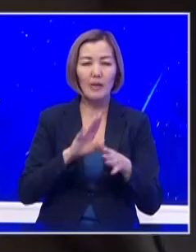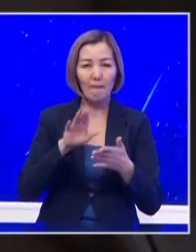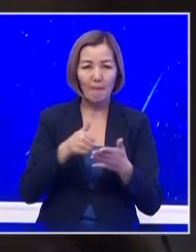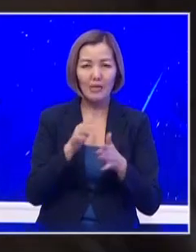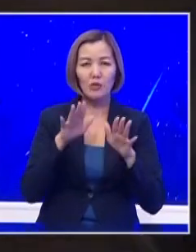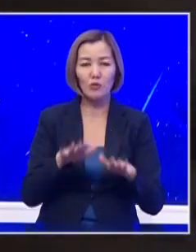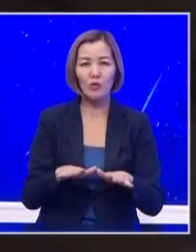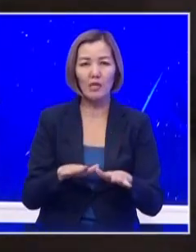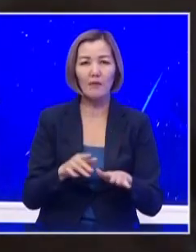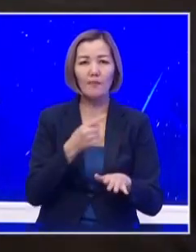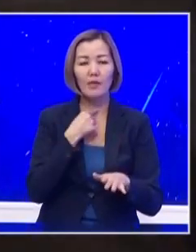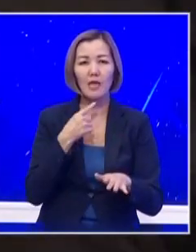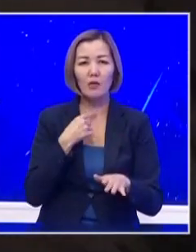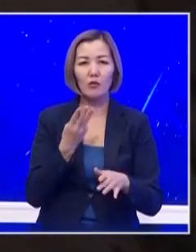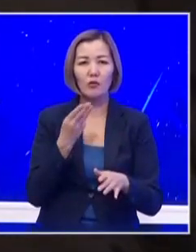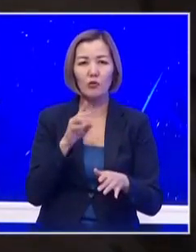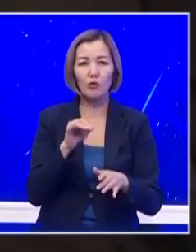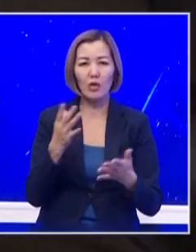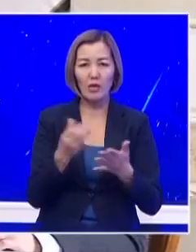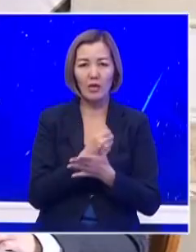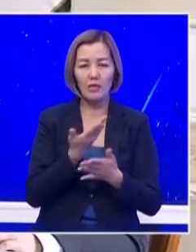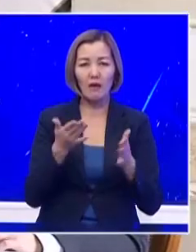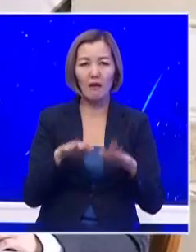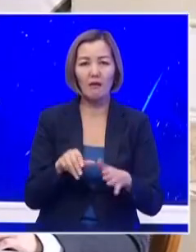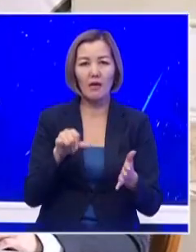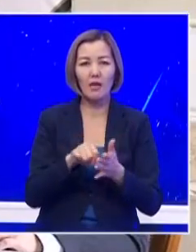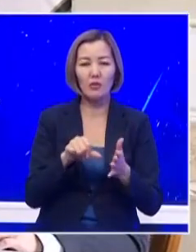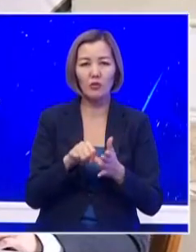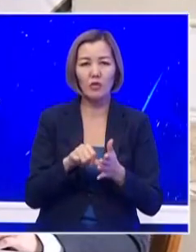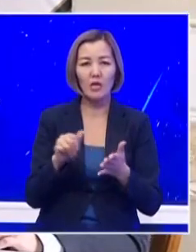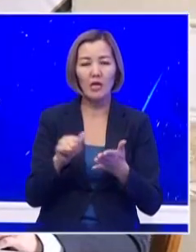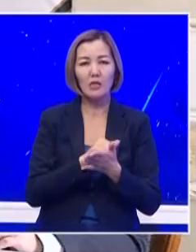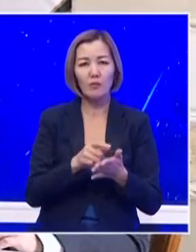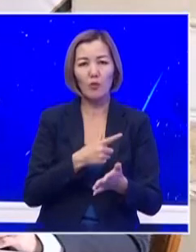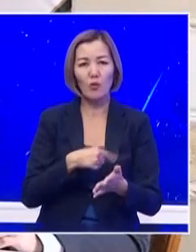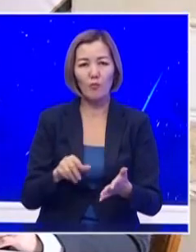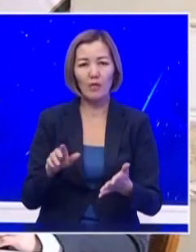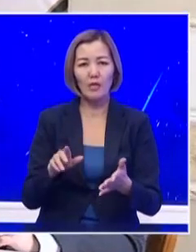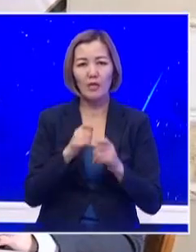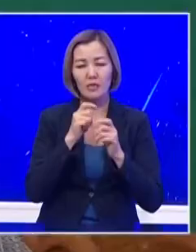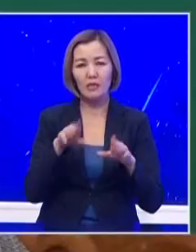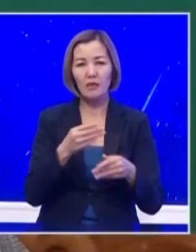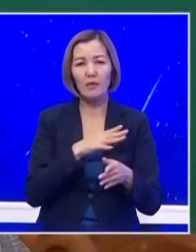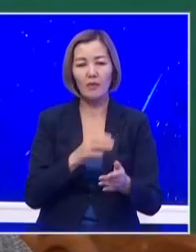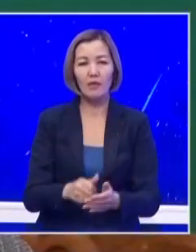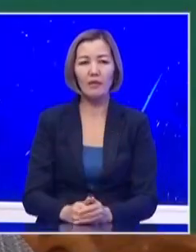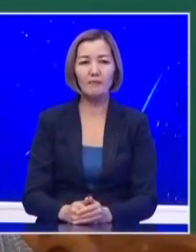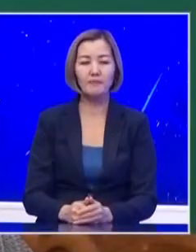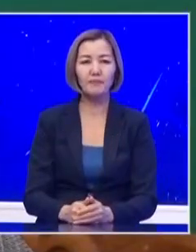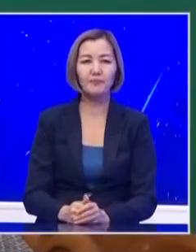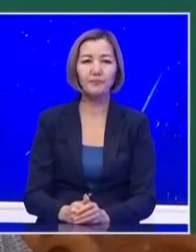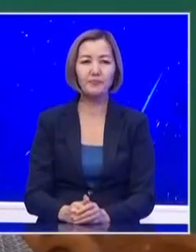жүлдені талдықорғандық Шұғыла Әлсей жеңіп алды. Қалған қатысушылар да арнайы дипломдармен және ақшалай сыйлықтармен